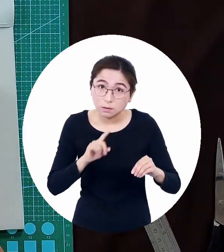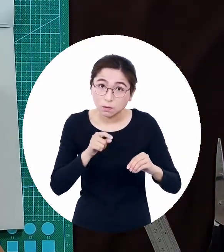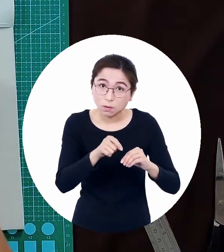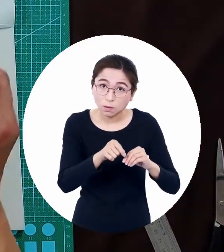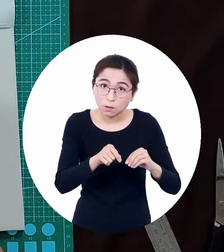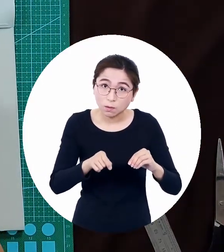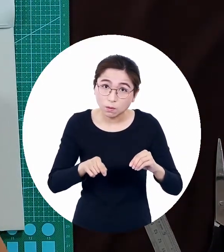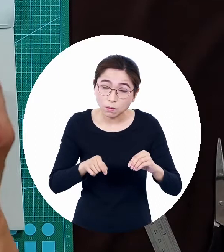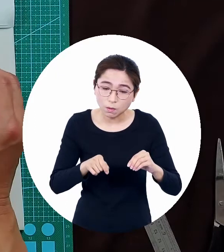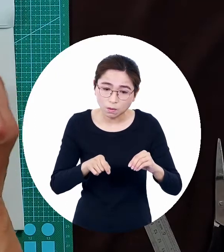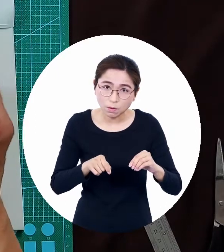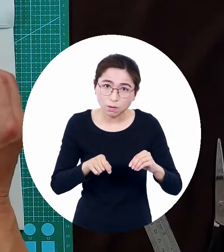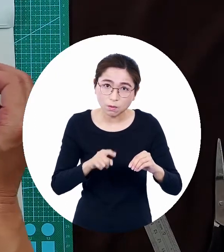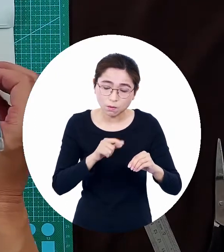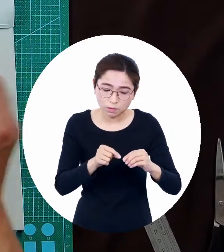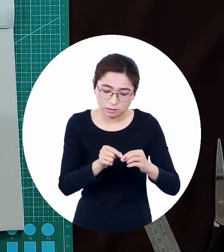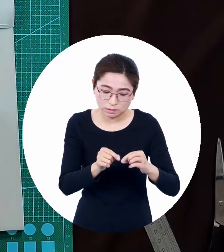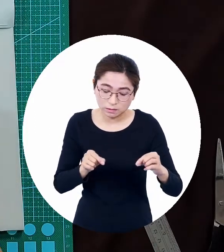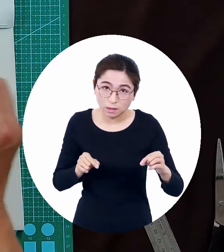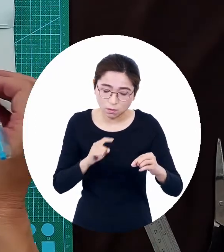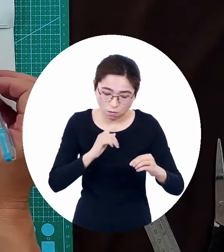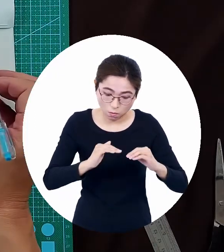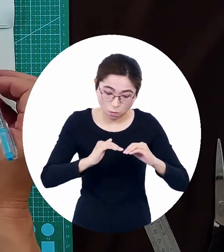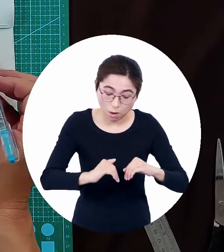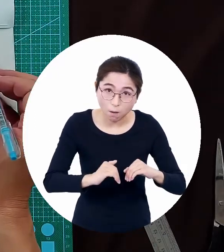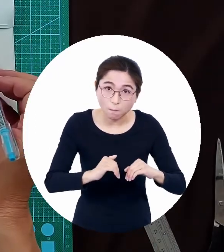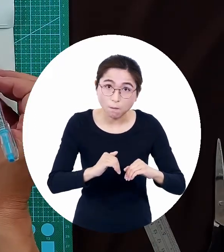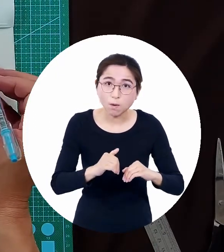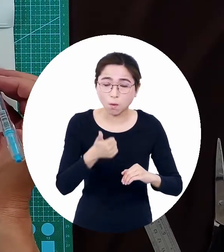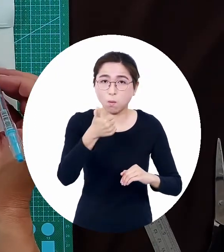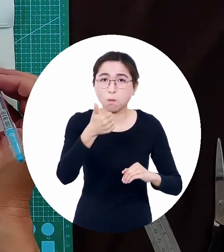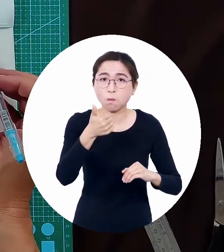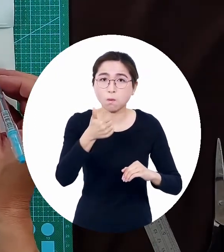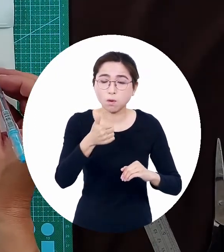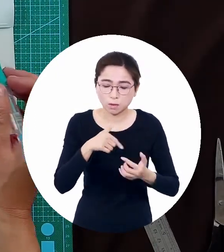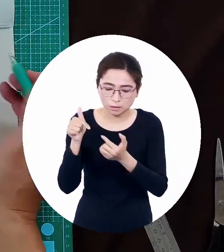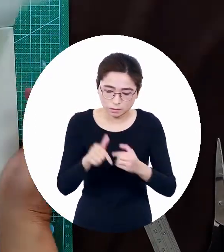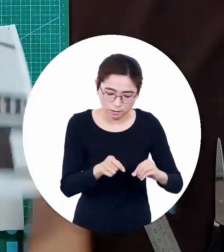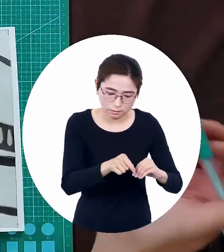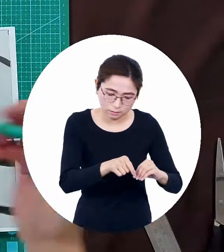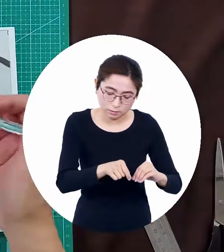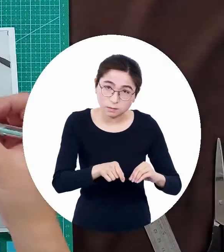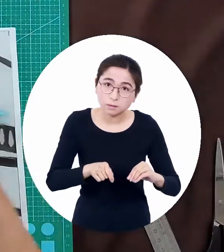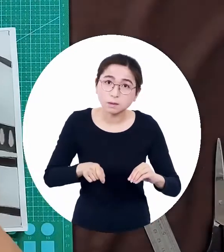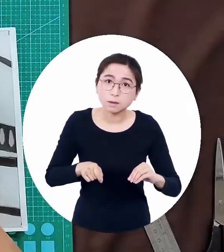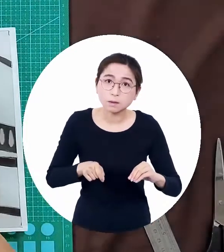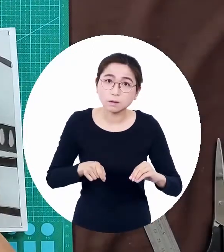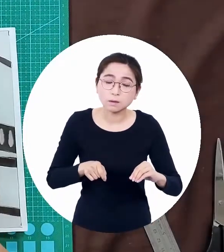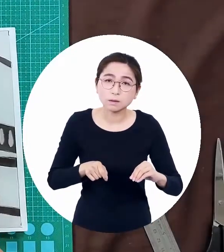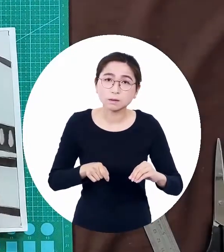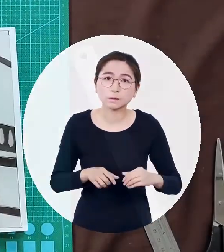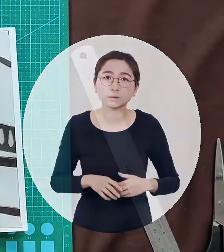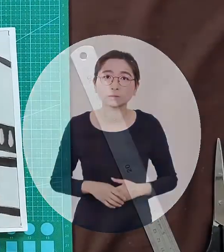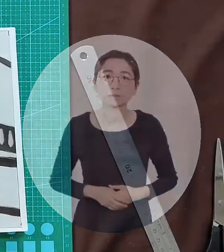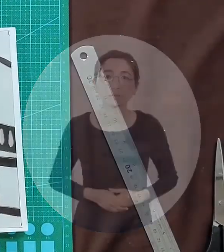見到線喺度譬如有啲線係呢啲線凹咗就已經 OK 嘅啦。咁咪可以繼續嚟做啦。如果你覺得冇問題嘅